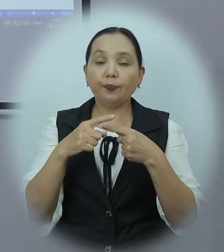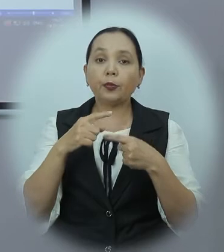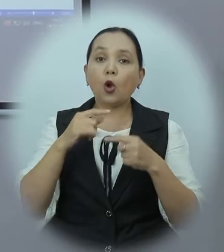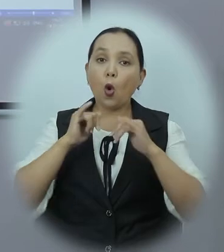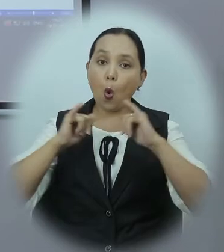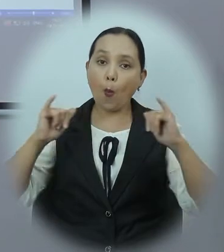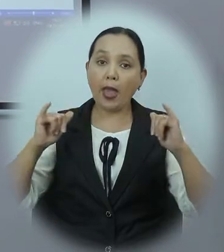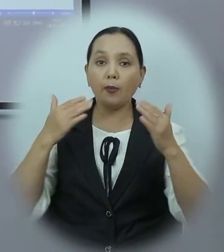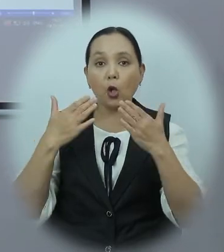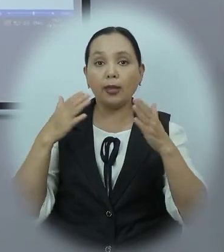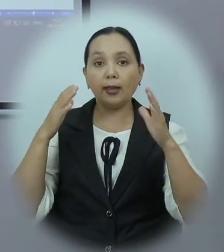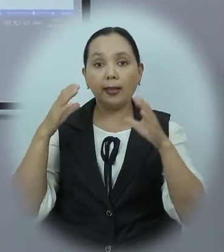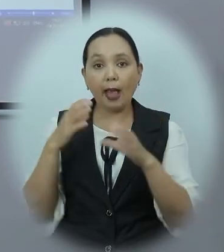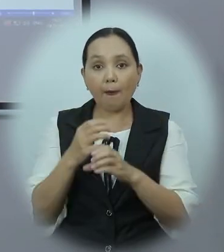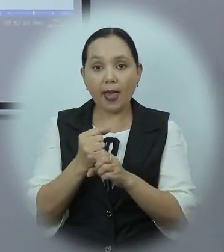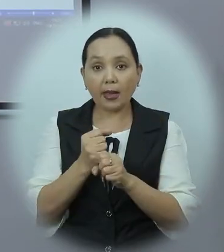ko'payib kamayadi.